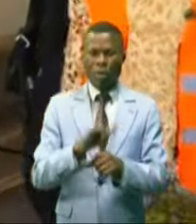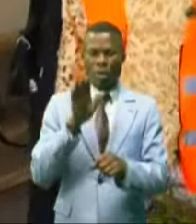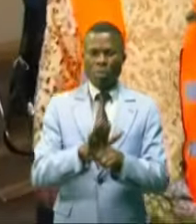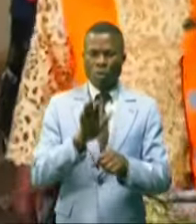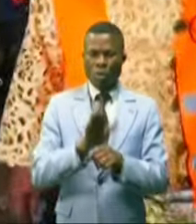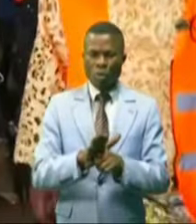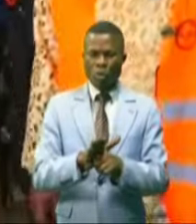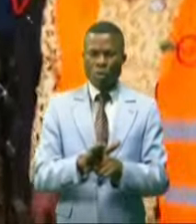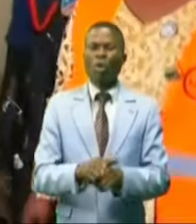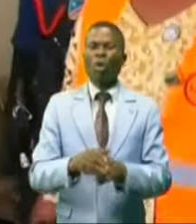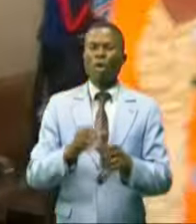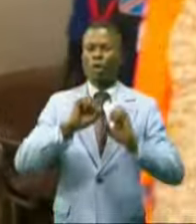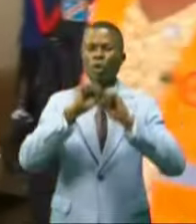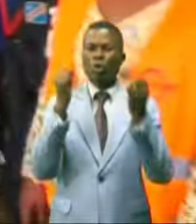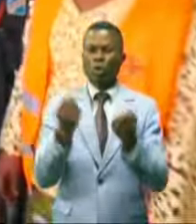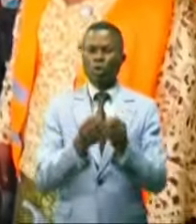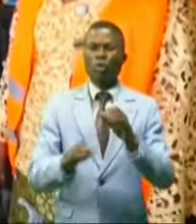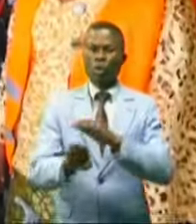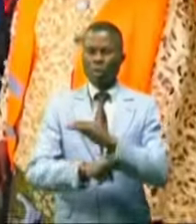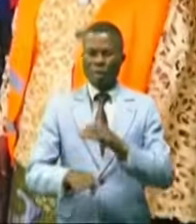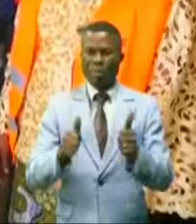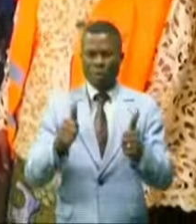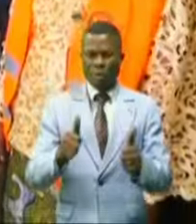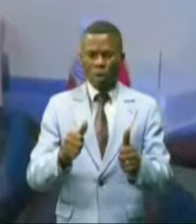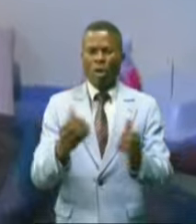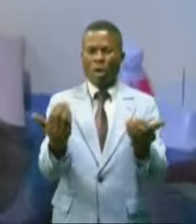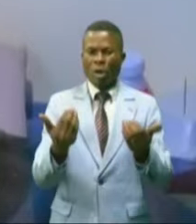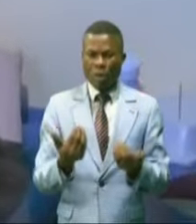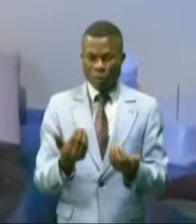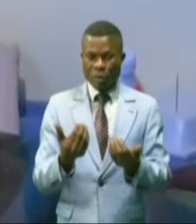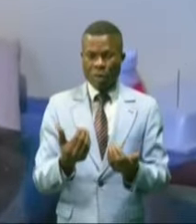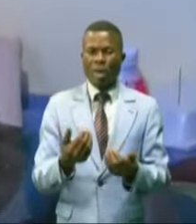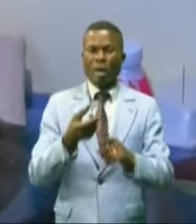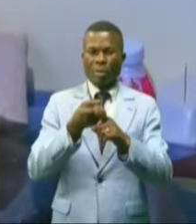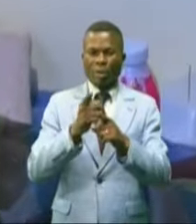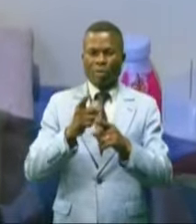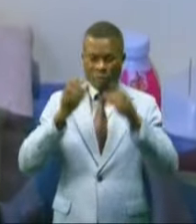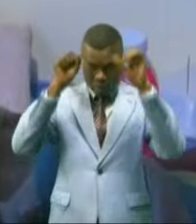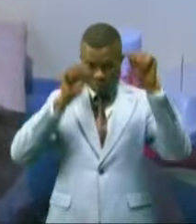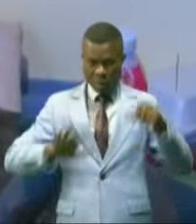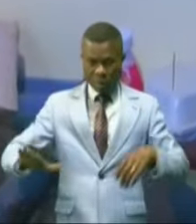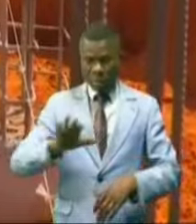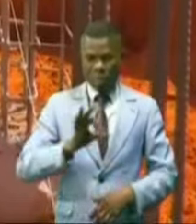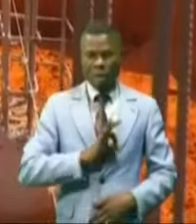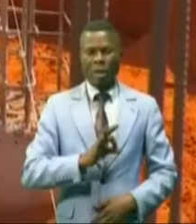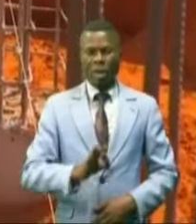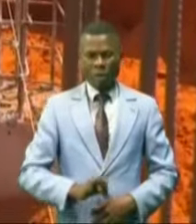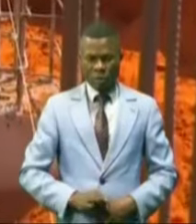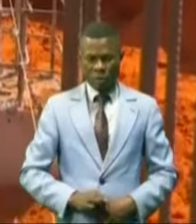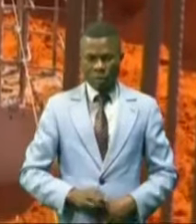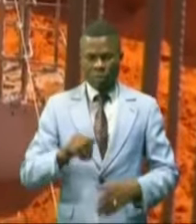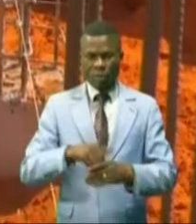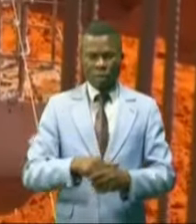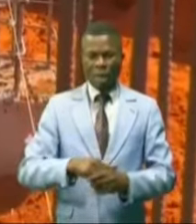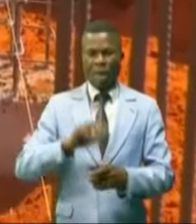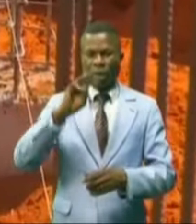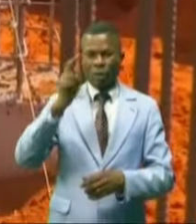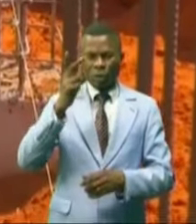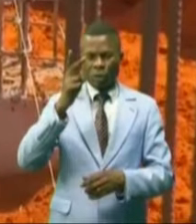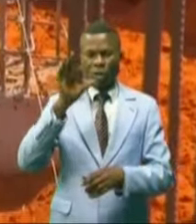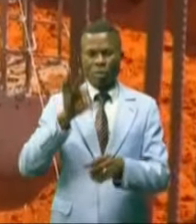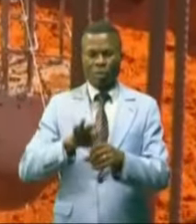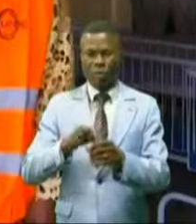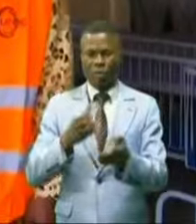d'accès aux services sociaux de base, tel que le veut le chef de l'État Félix-Antoine Tshisekedi Tshilombo dans son second mandat.